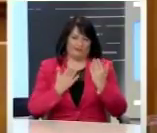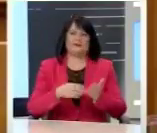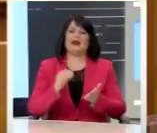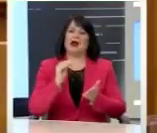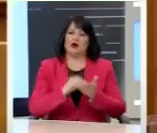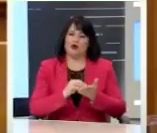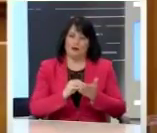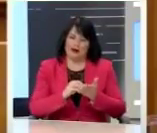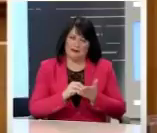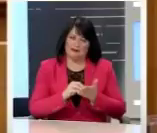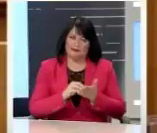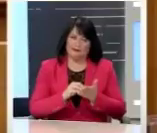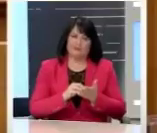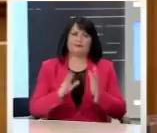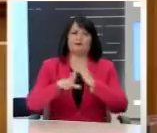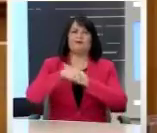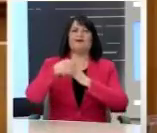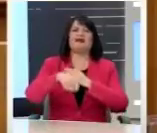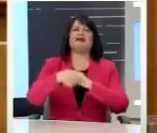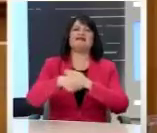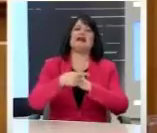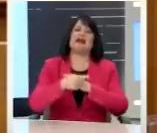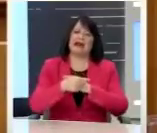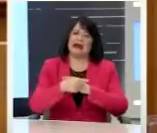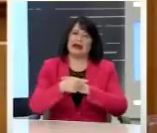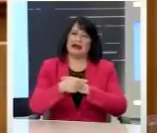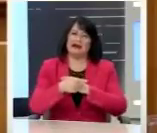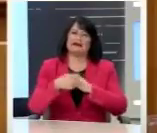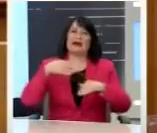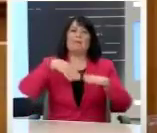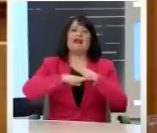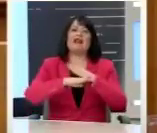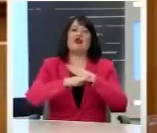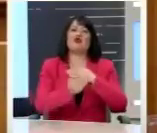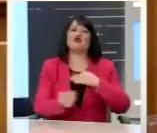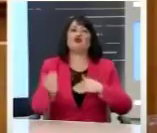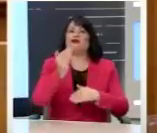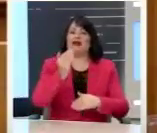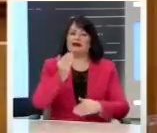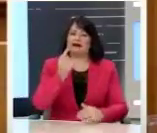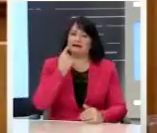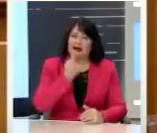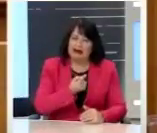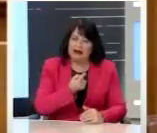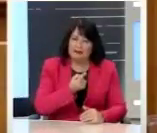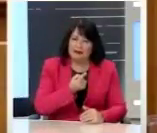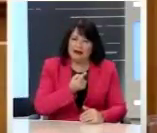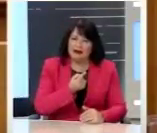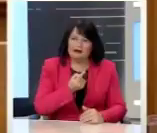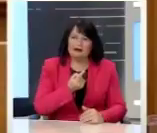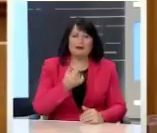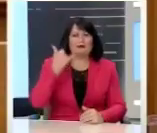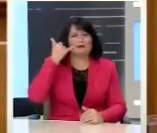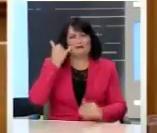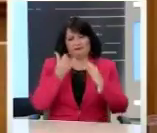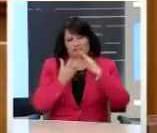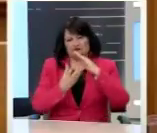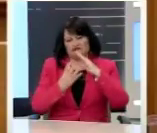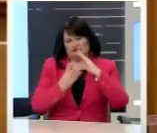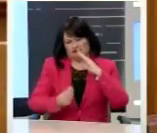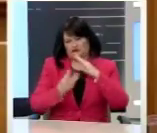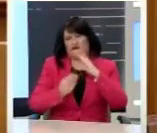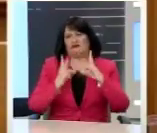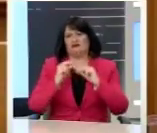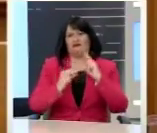Επίσης, ο εισαγγελέας Εφετό Πειραιός κρίνει οι συνομιλίες που προσκομίστηκαν στη δικογραφία